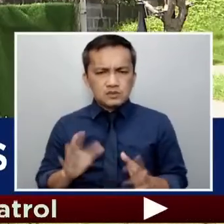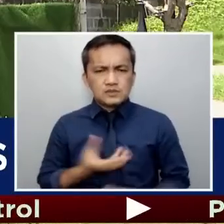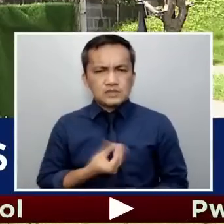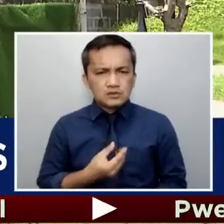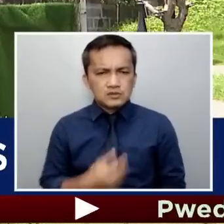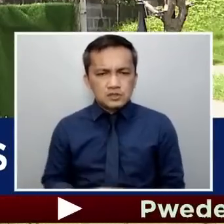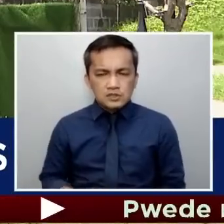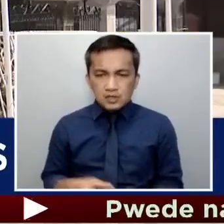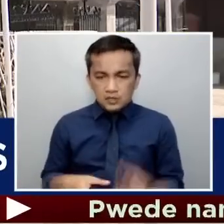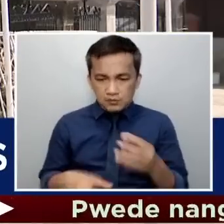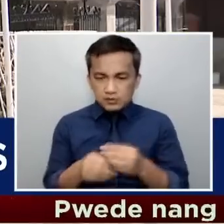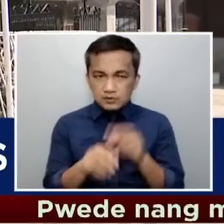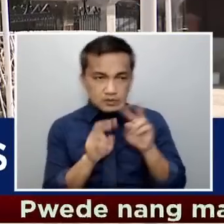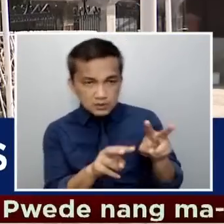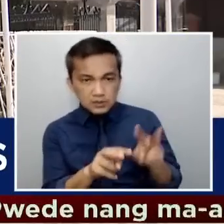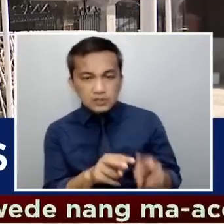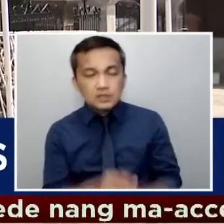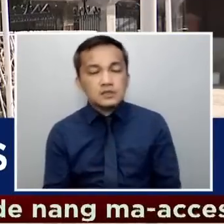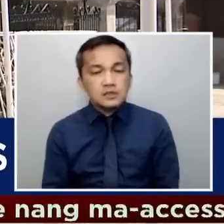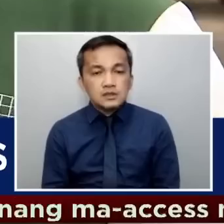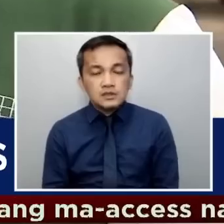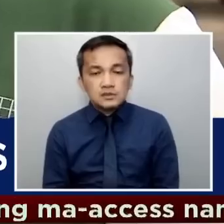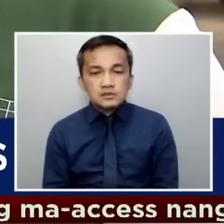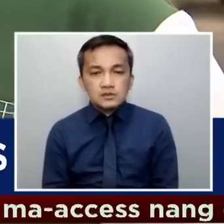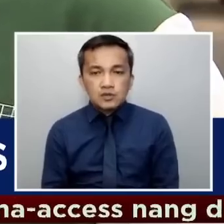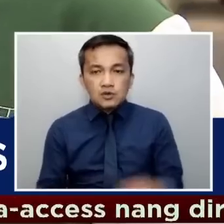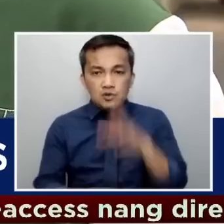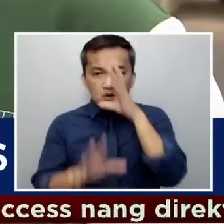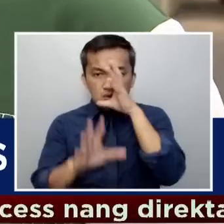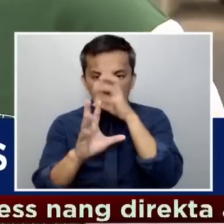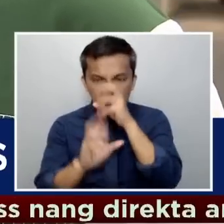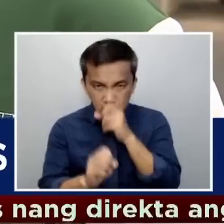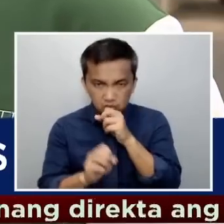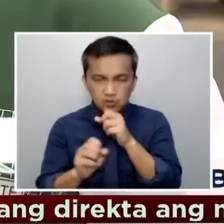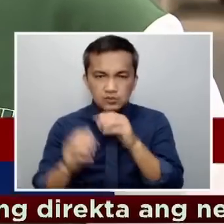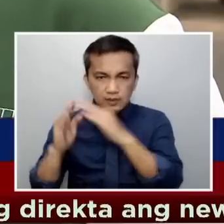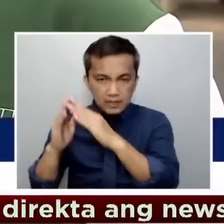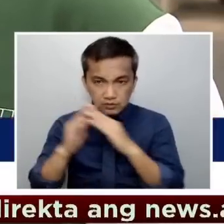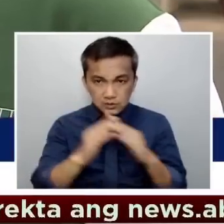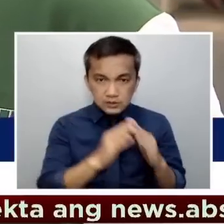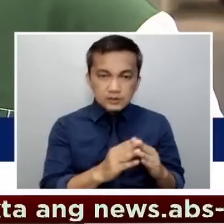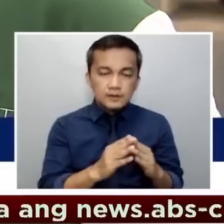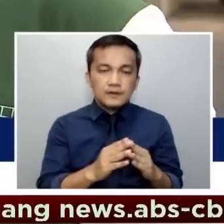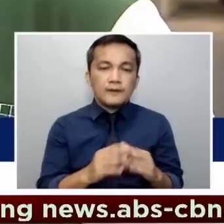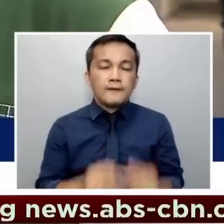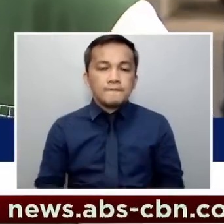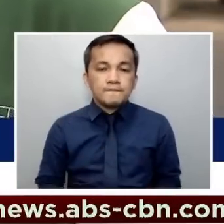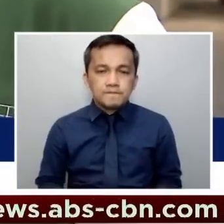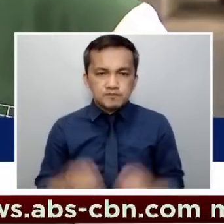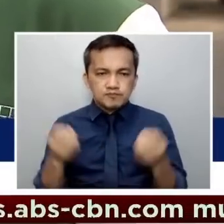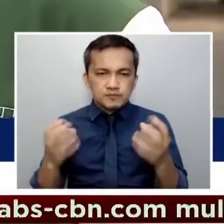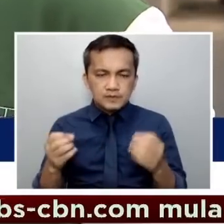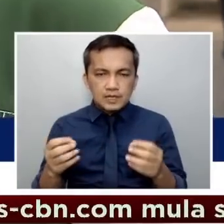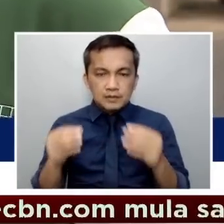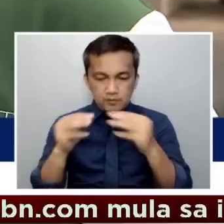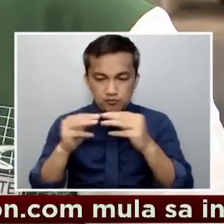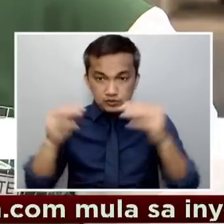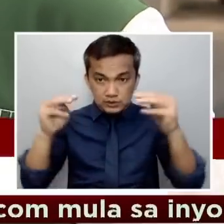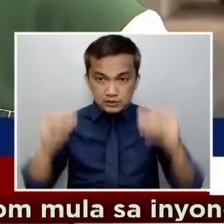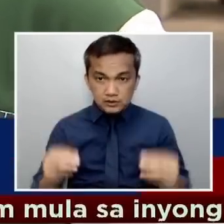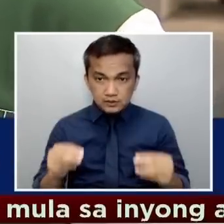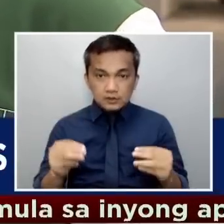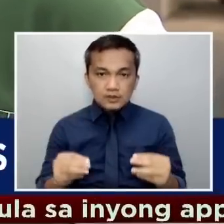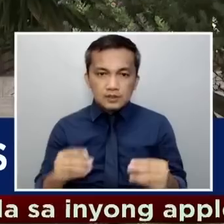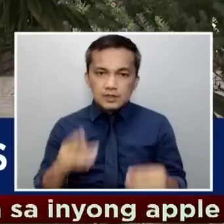makikita ninyo na lumang henerasyon ng mga bahay at mga maraming museum, ay masasarap